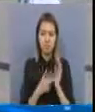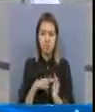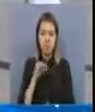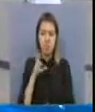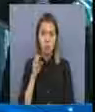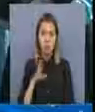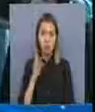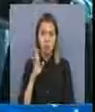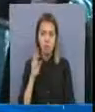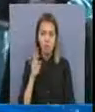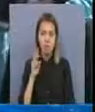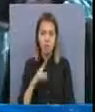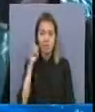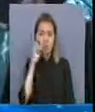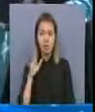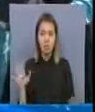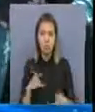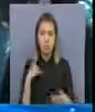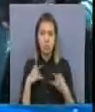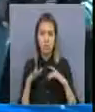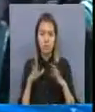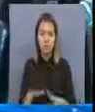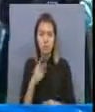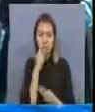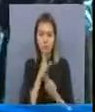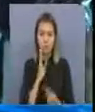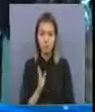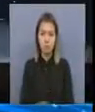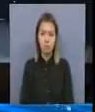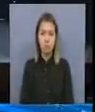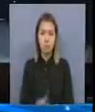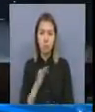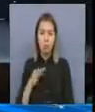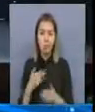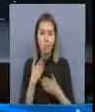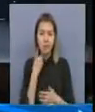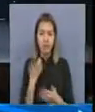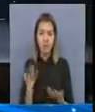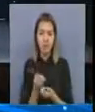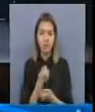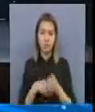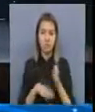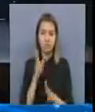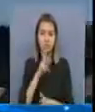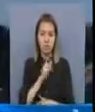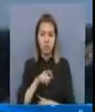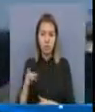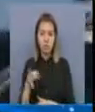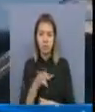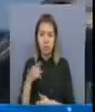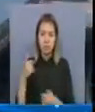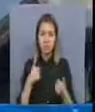маусым күні Шахмет Құсайынов атындағы Қазақ музыкалық драма театрында өнер көрсетеді. Облыстық кезеңнен топты жарып үздік шыққан үш өнерпаз